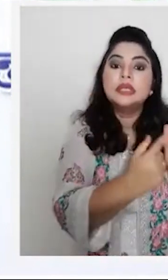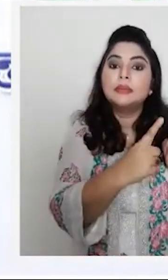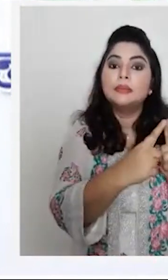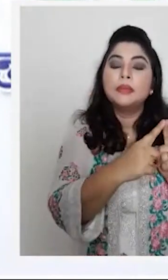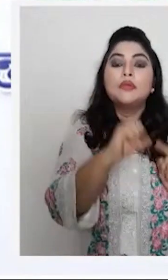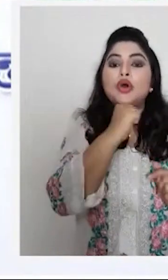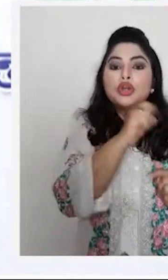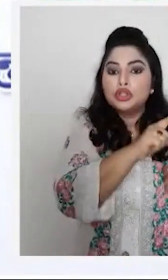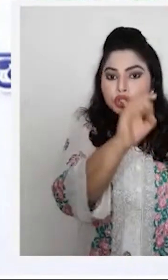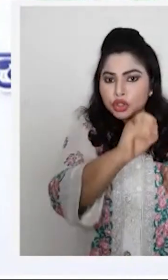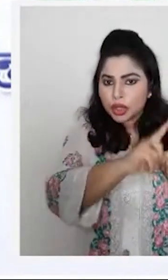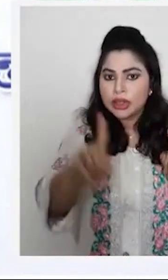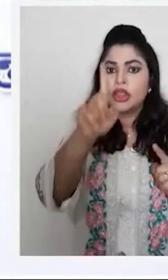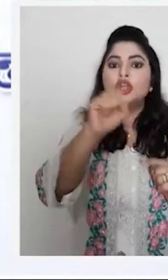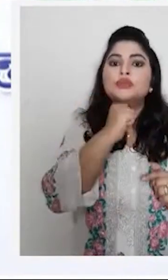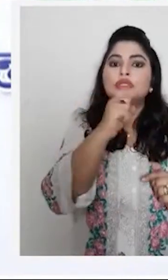জন, নারী 7 জন।